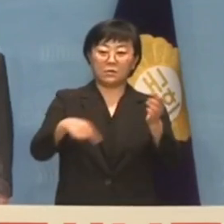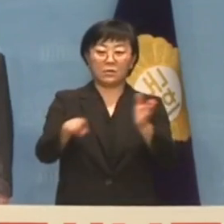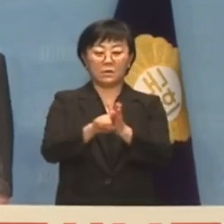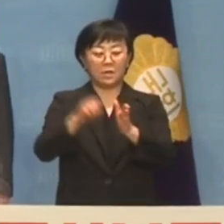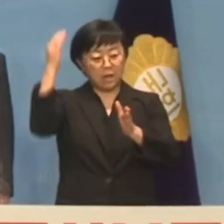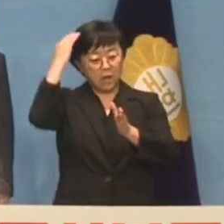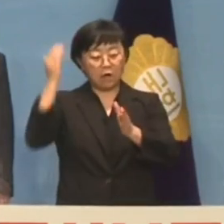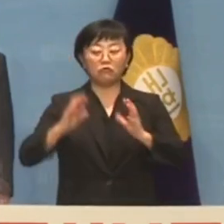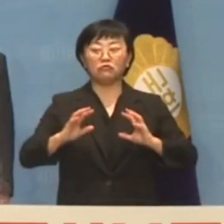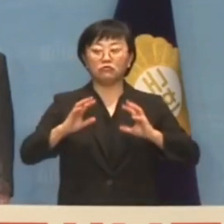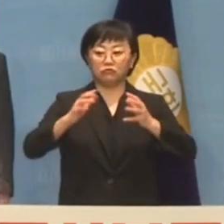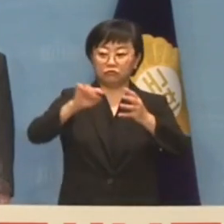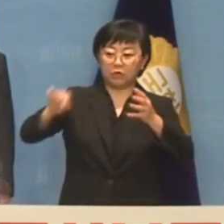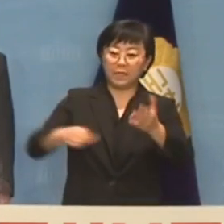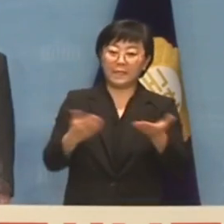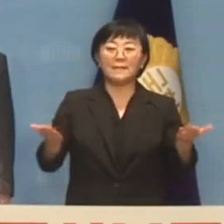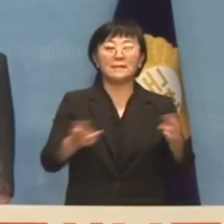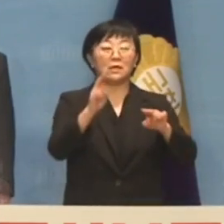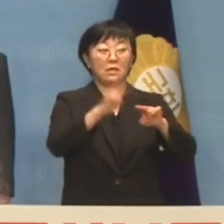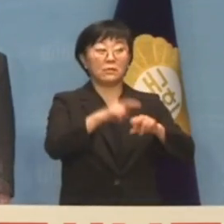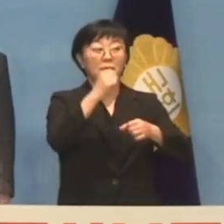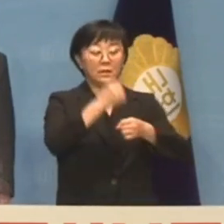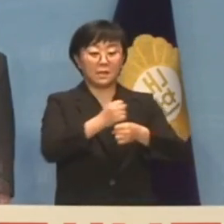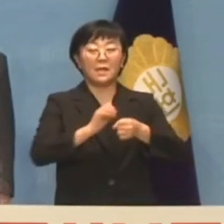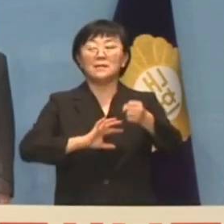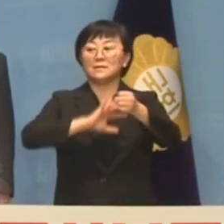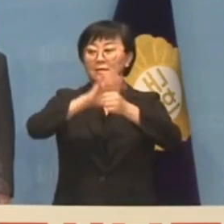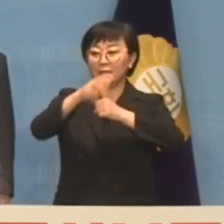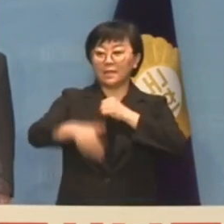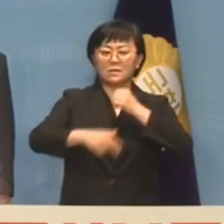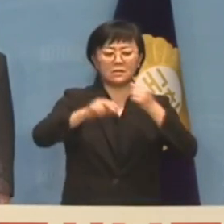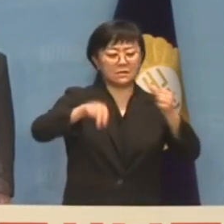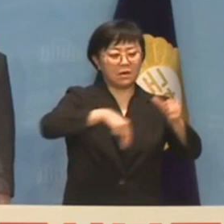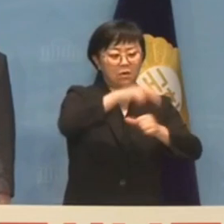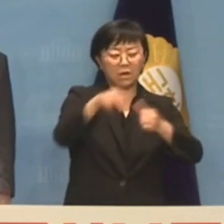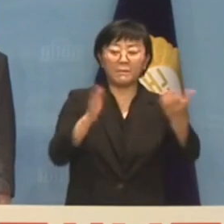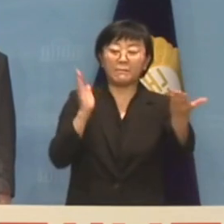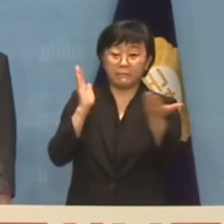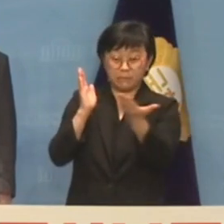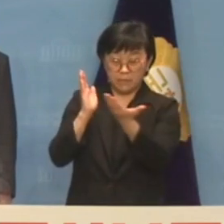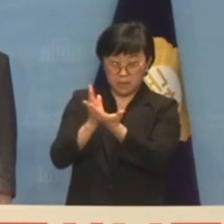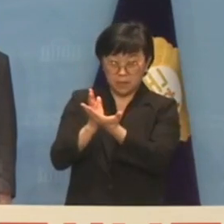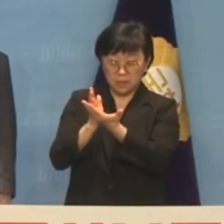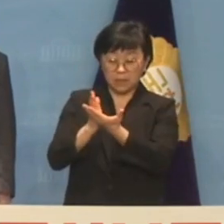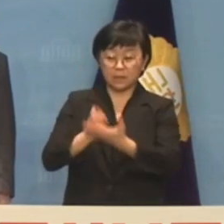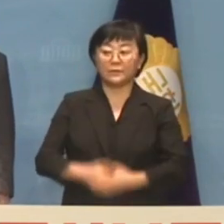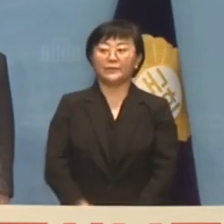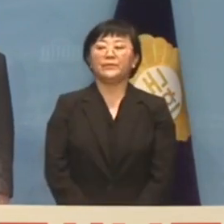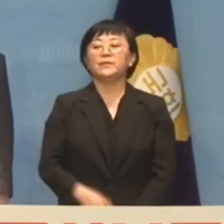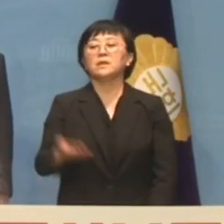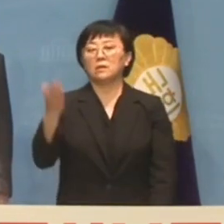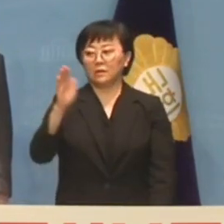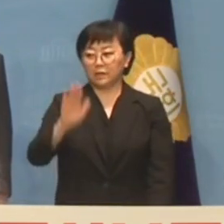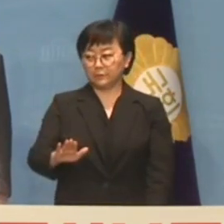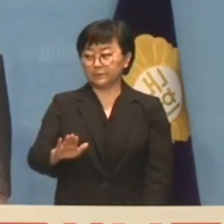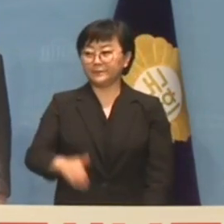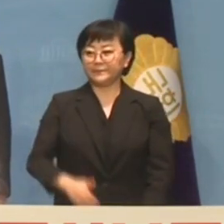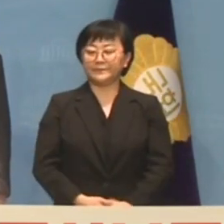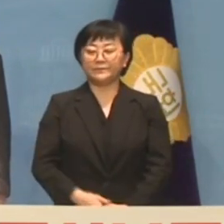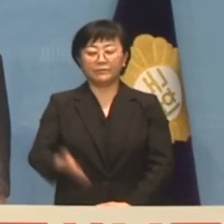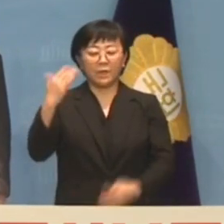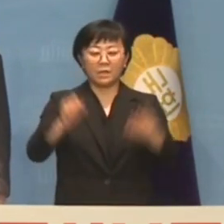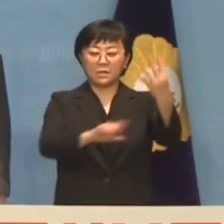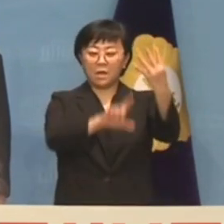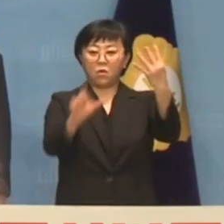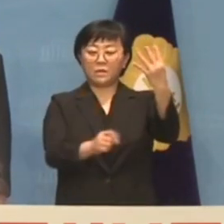국내의 일자리를 키우는 것이 세계적인 추세입니다. 그런데 지난